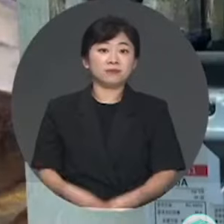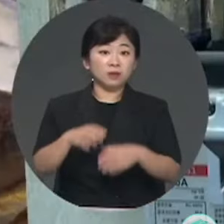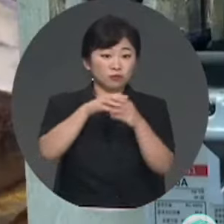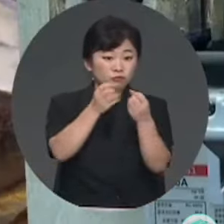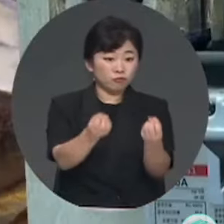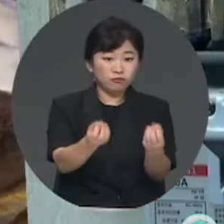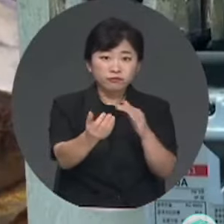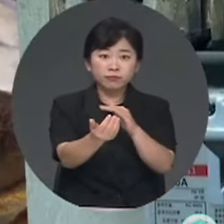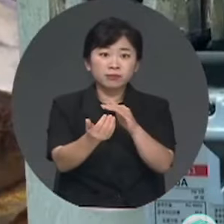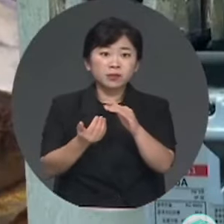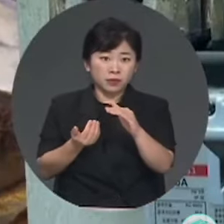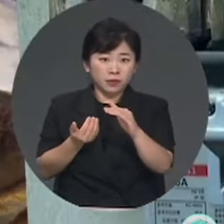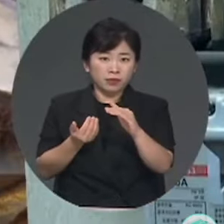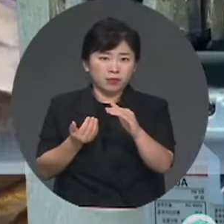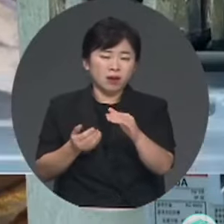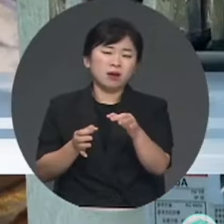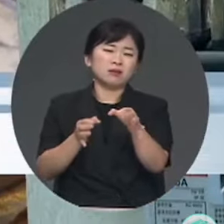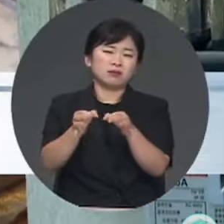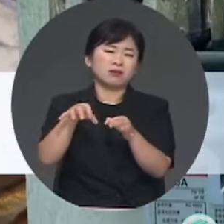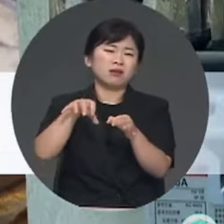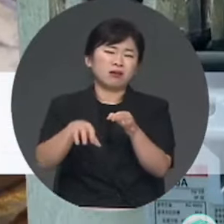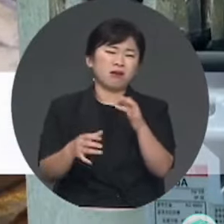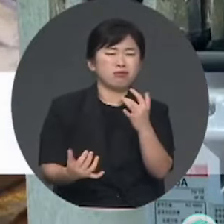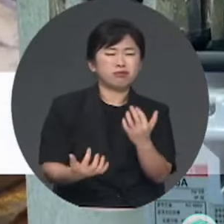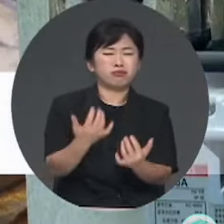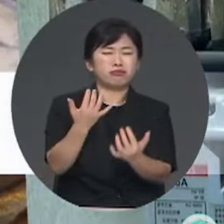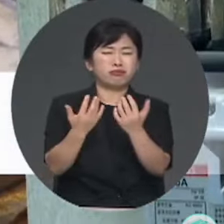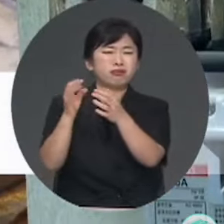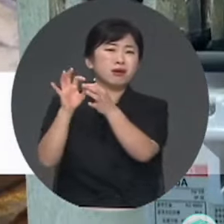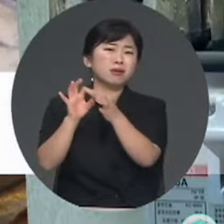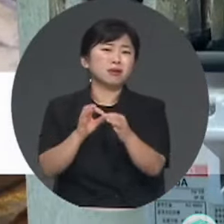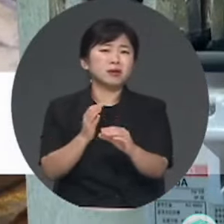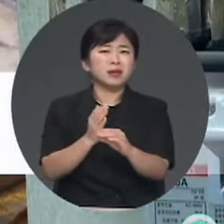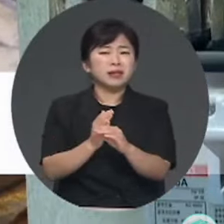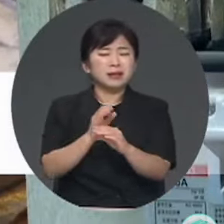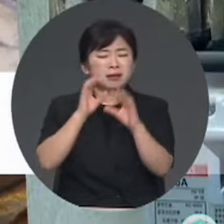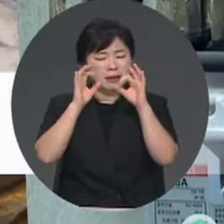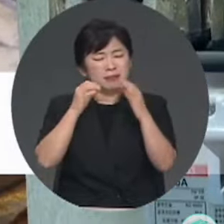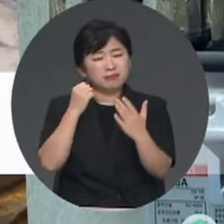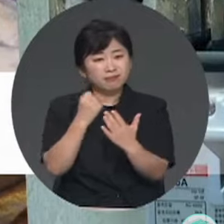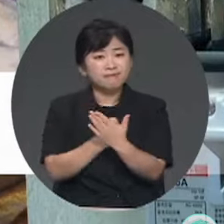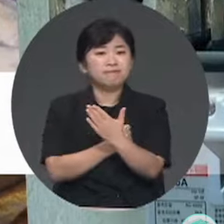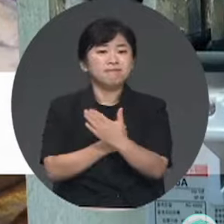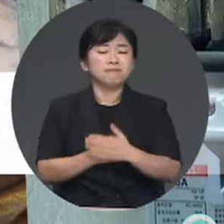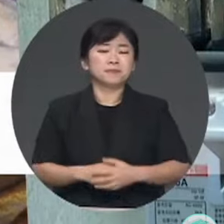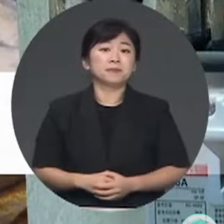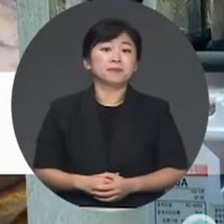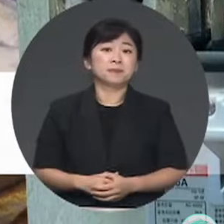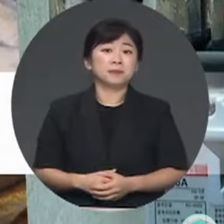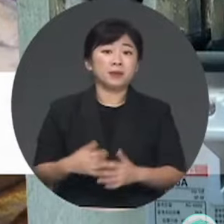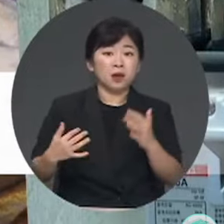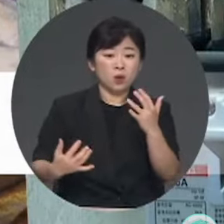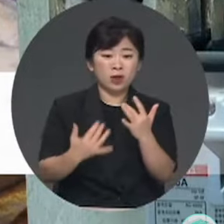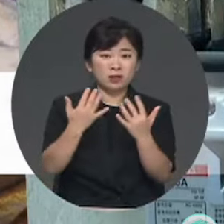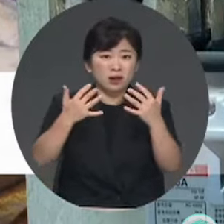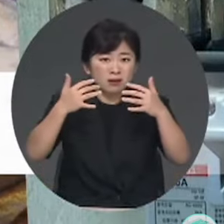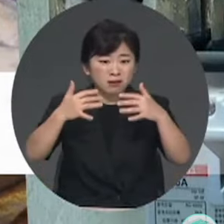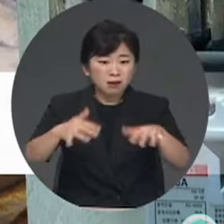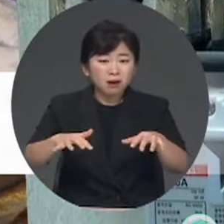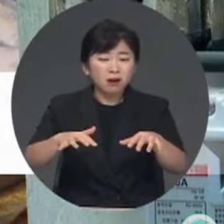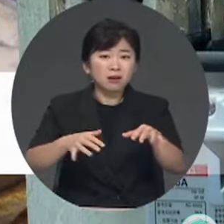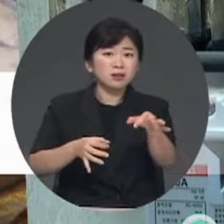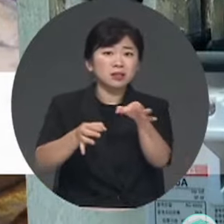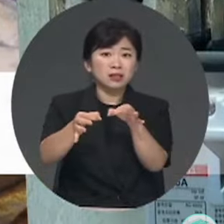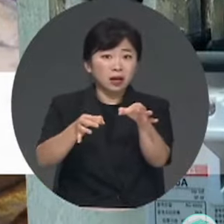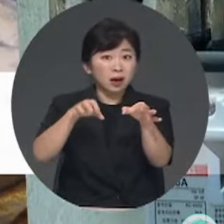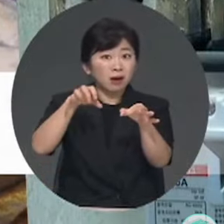추석 대목을 앞두고 전통시장에서 화재 소식이 잇따르면서 안타까움을 자아내고 있는데요. 특히 화재에 취약한